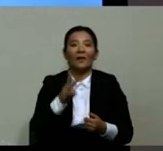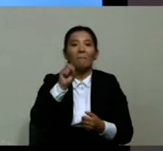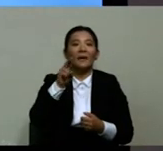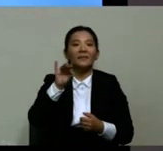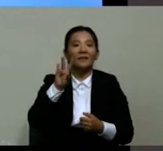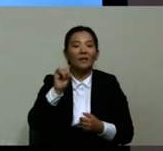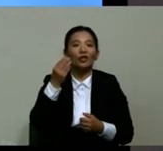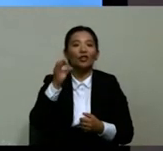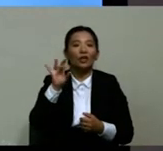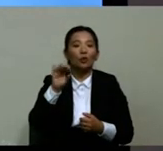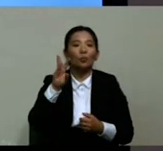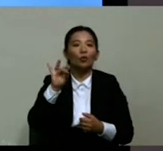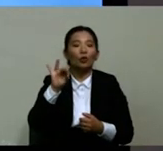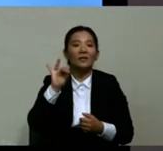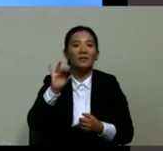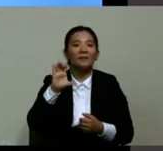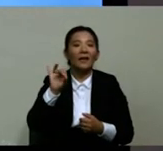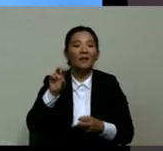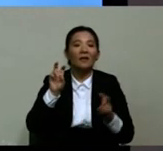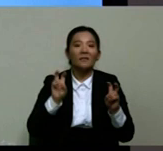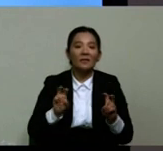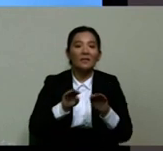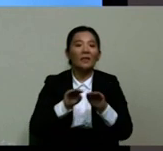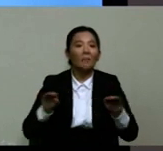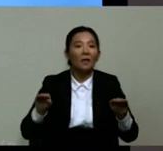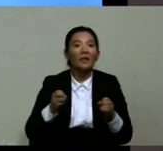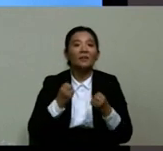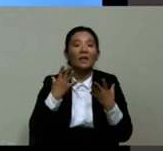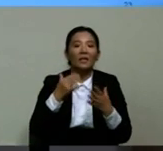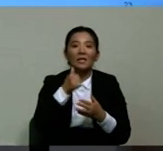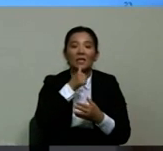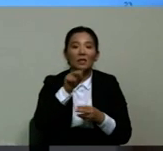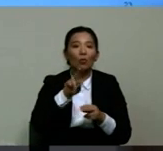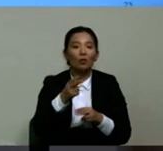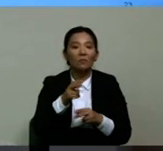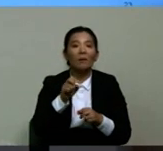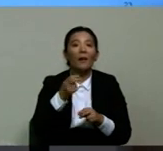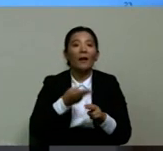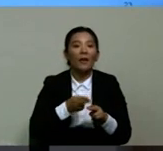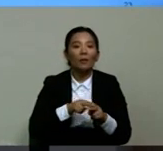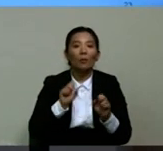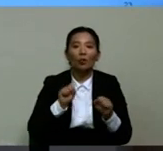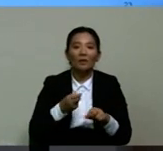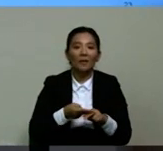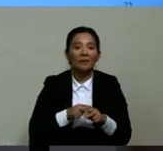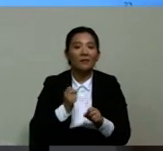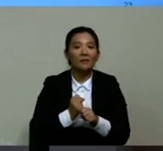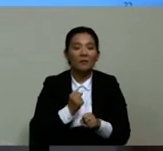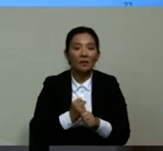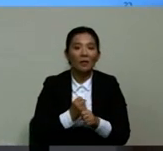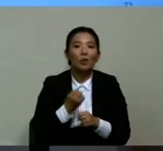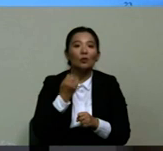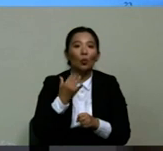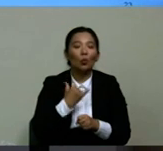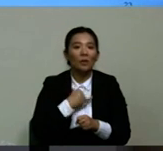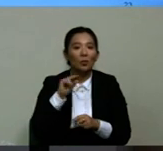Мадина, Шерзод, Мурод и Саида садятся на скамейку. Сколькими способами можно это сделать? Сколько у